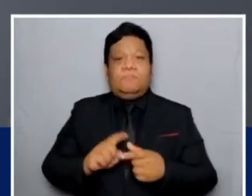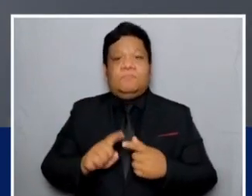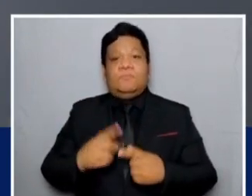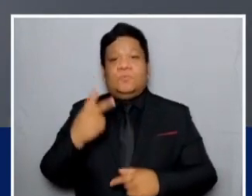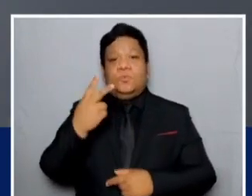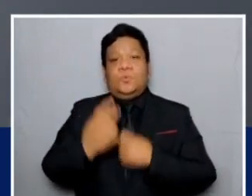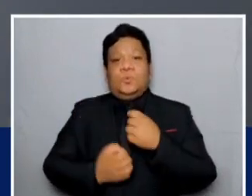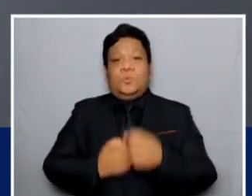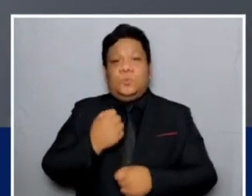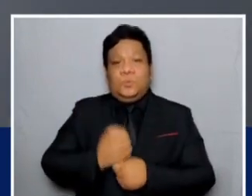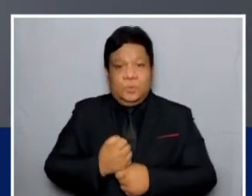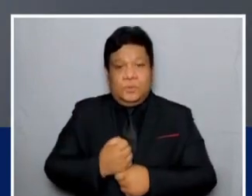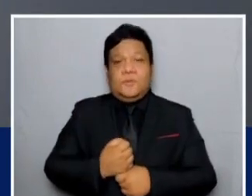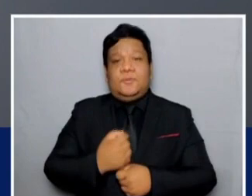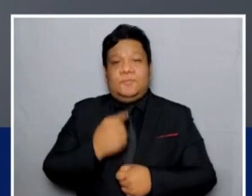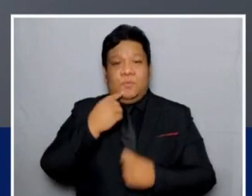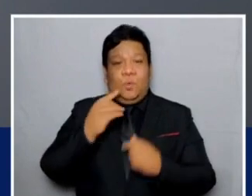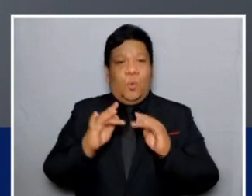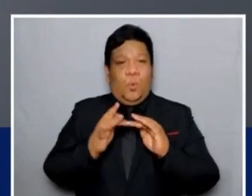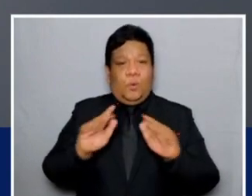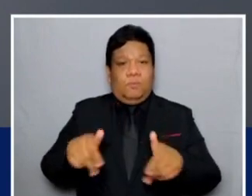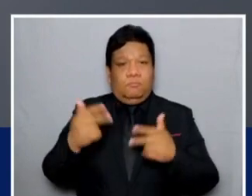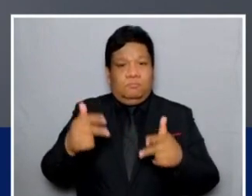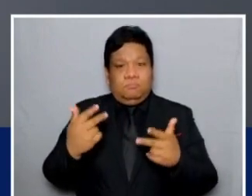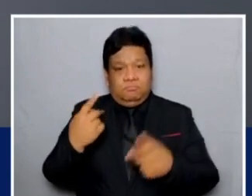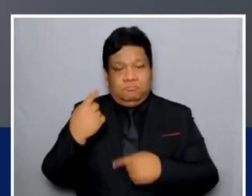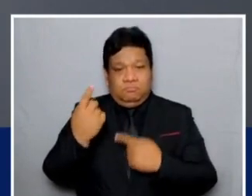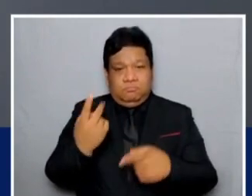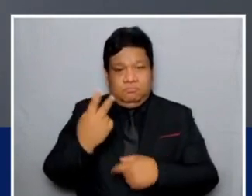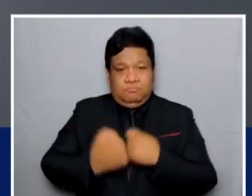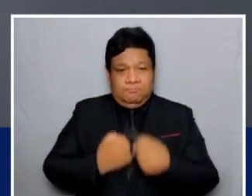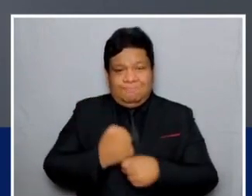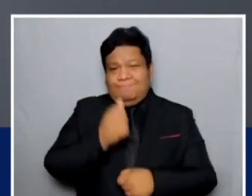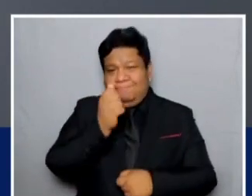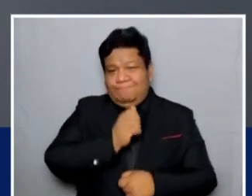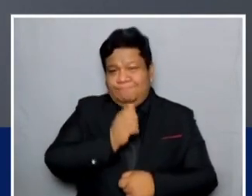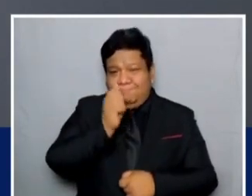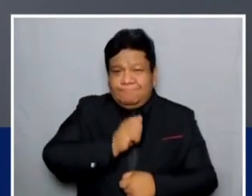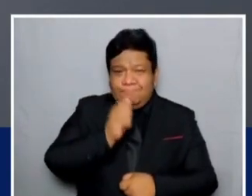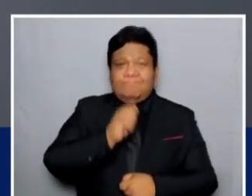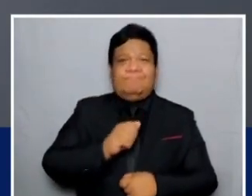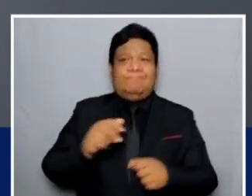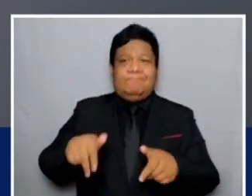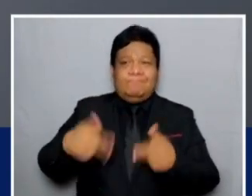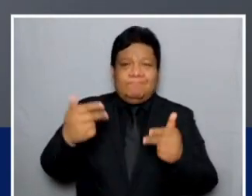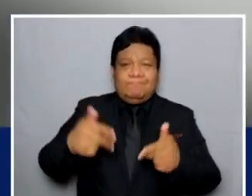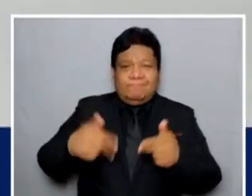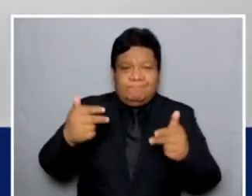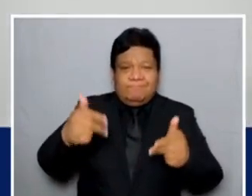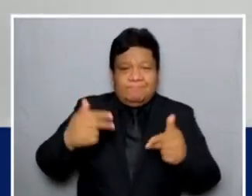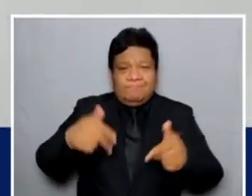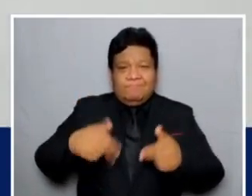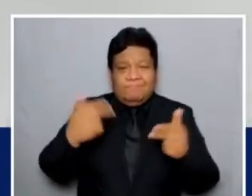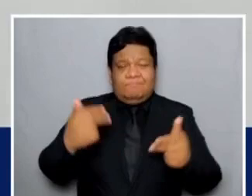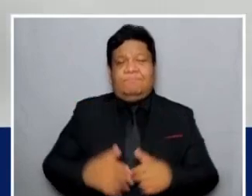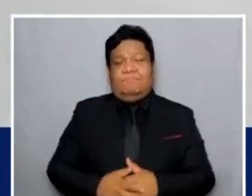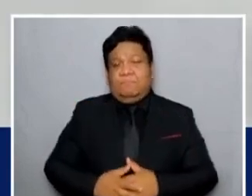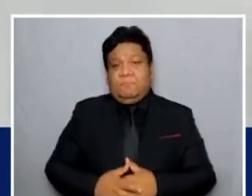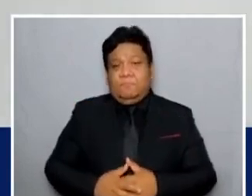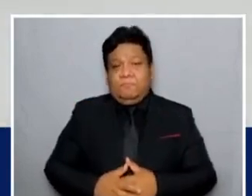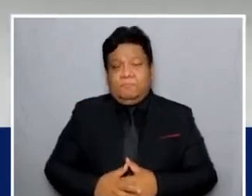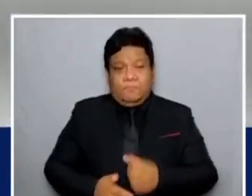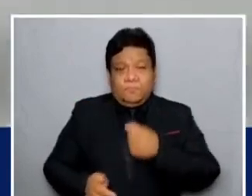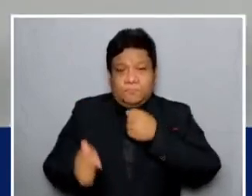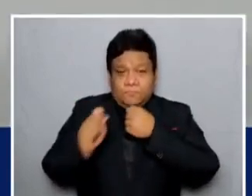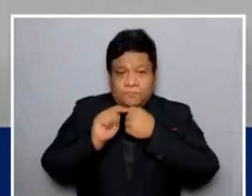kami nag-online, nagtitiis ng FaceTime and video call kasi pandemic. Nasa Banga,